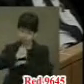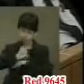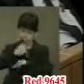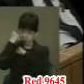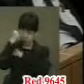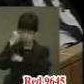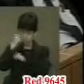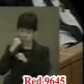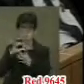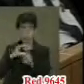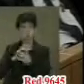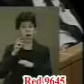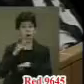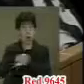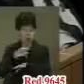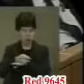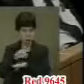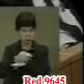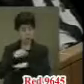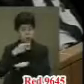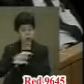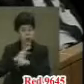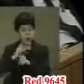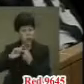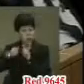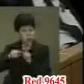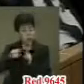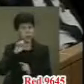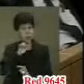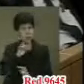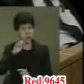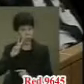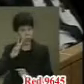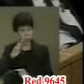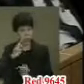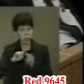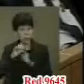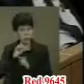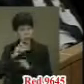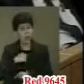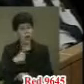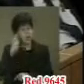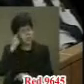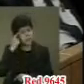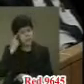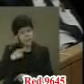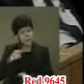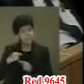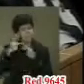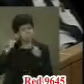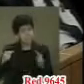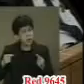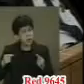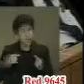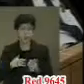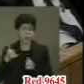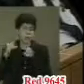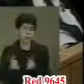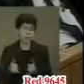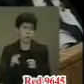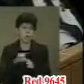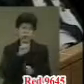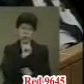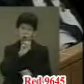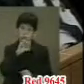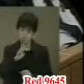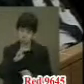มนุมอยู่ที่มหาวิทยาลัยรามคำแหงเพื่อนที่เป็นวุฒิสมาชิกเวลานี้ซึ่งความคิดเห็นไม่ต้องตรงกันก็อยู่บนเวทีพร้อมกันอย่างส